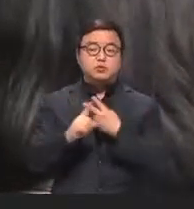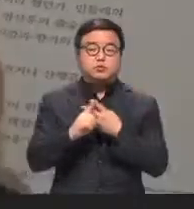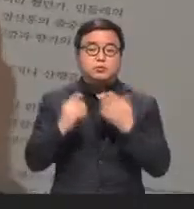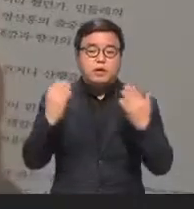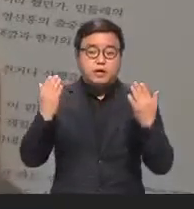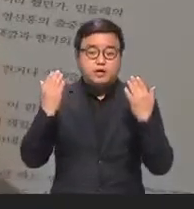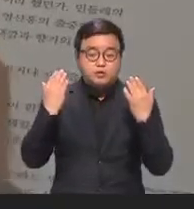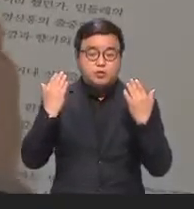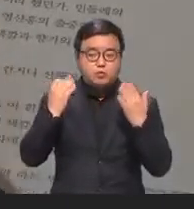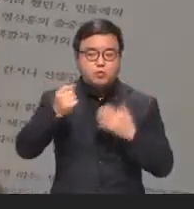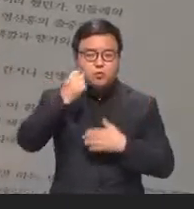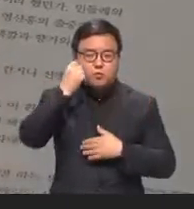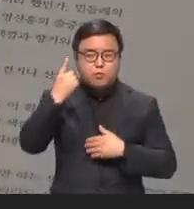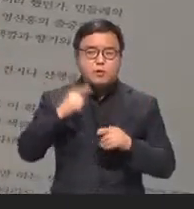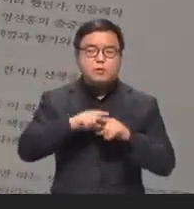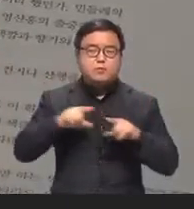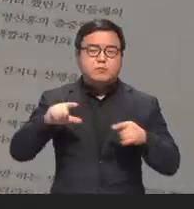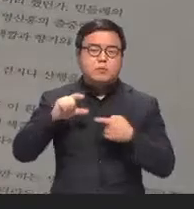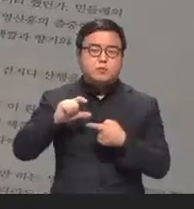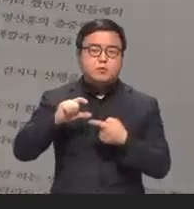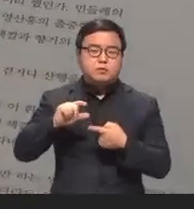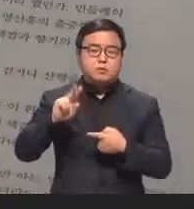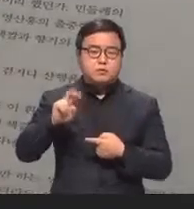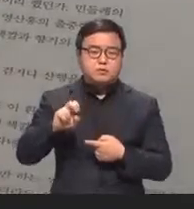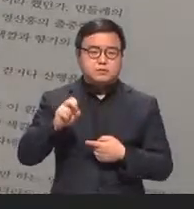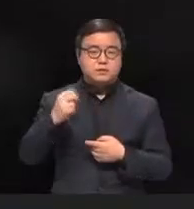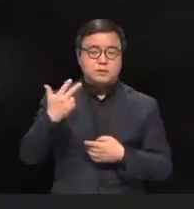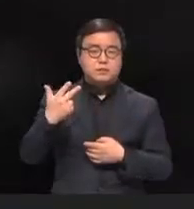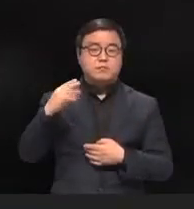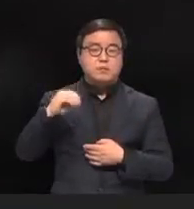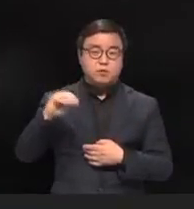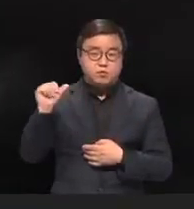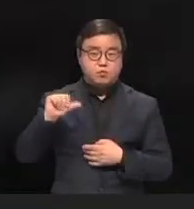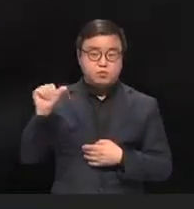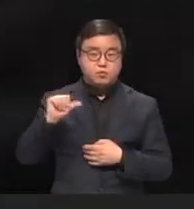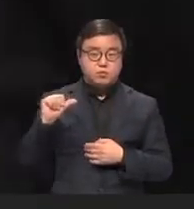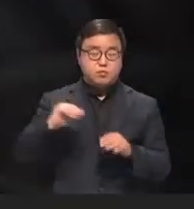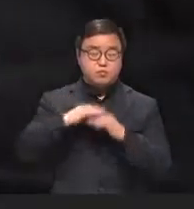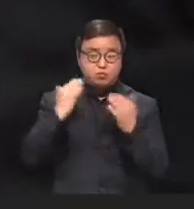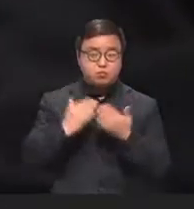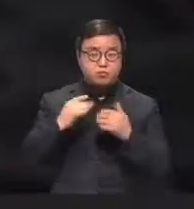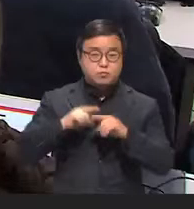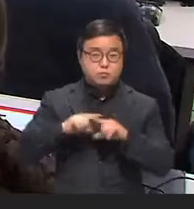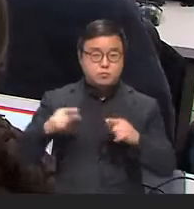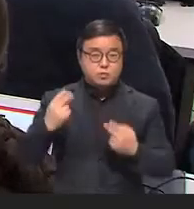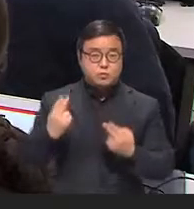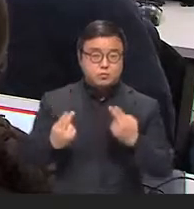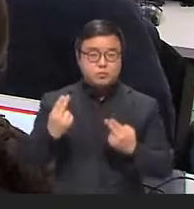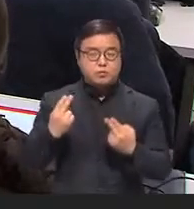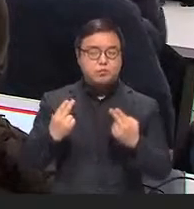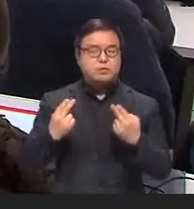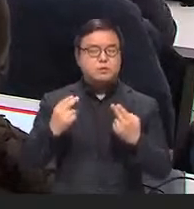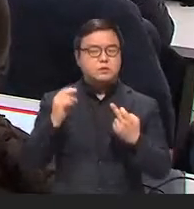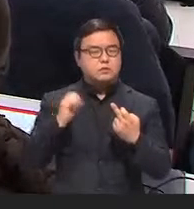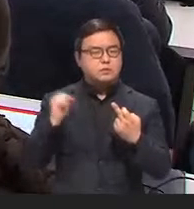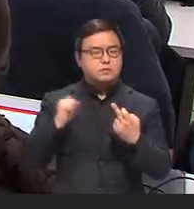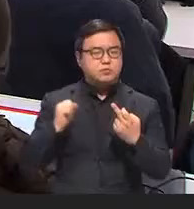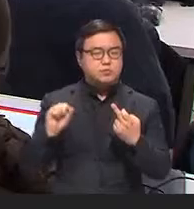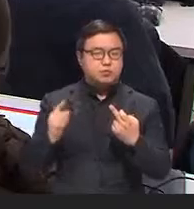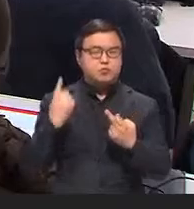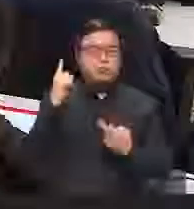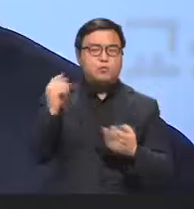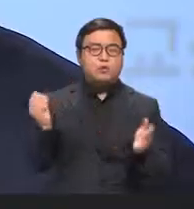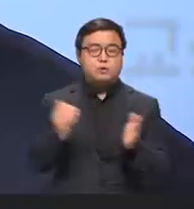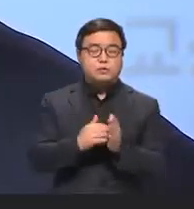월평균 사교육비가 27만 5천 원으로 전체 평균보다 12% 나 높았습니다 중고등학교의 방과후학교